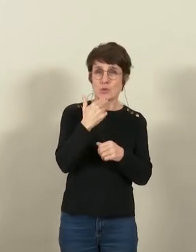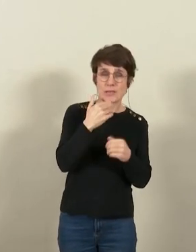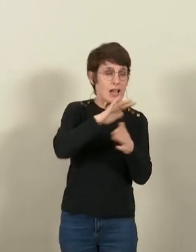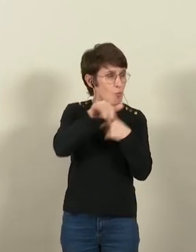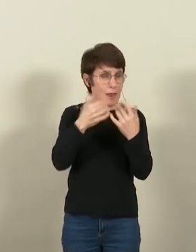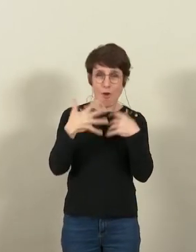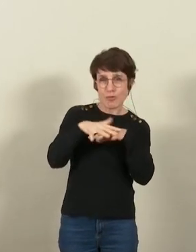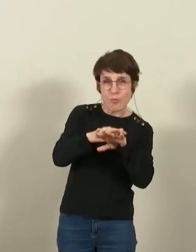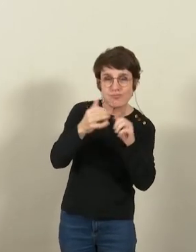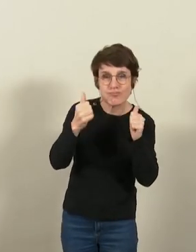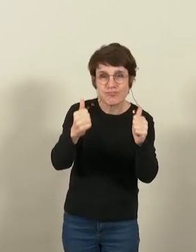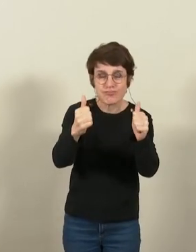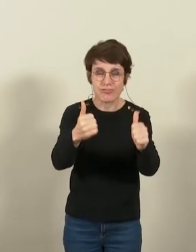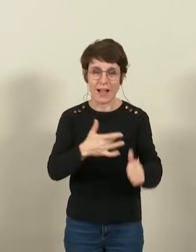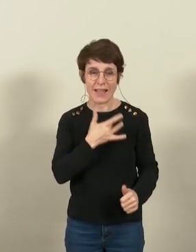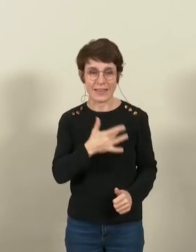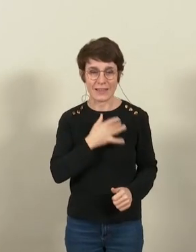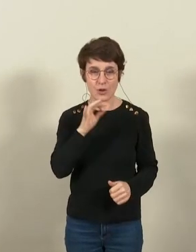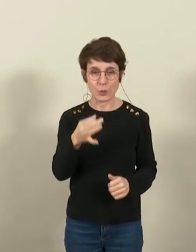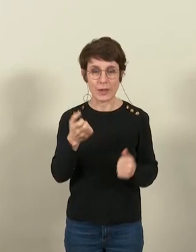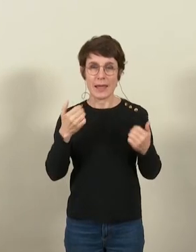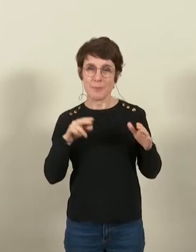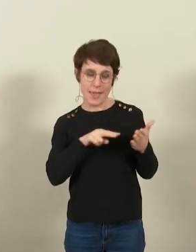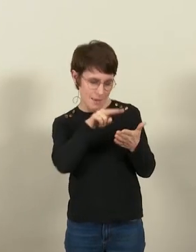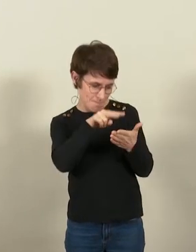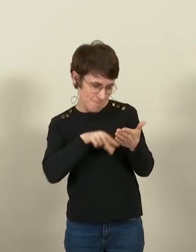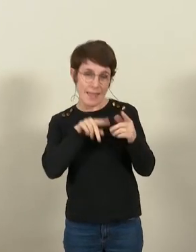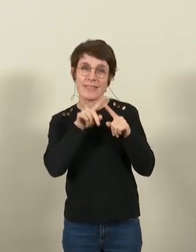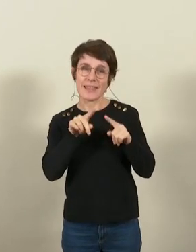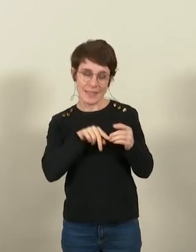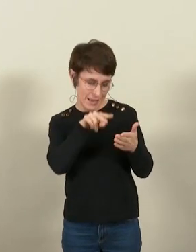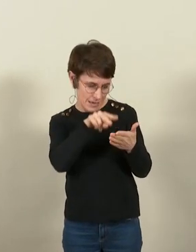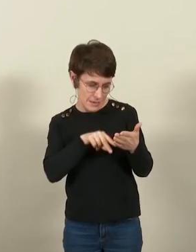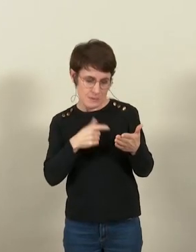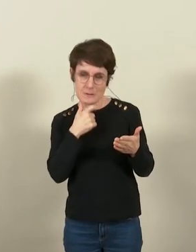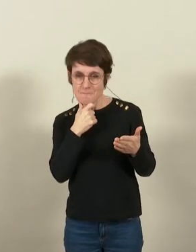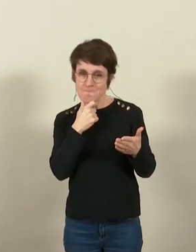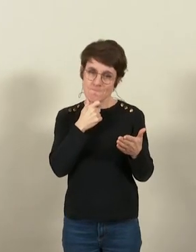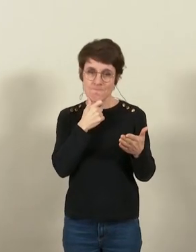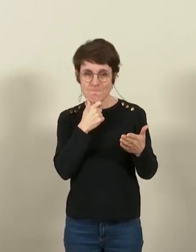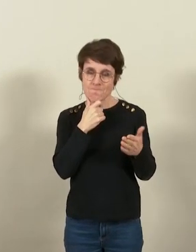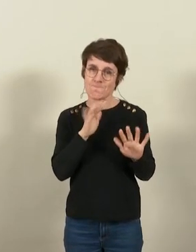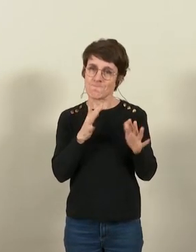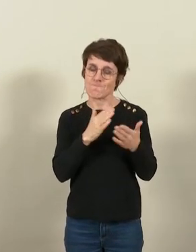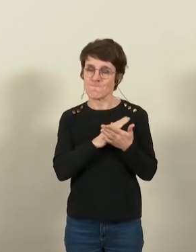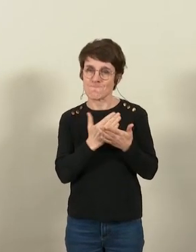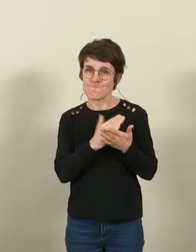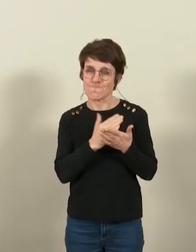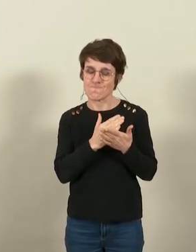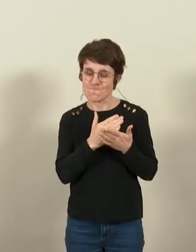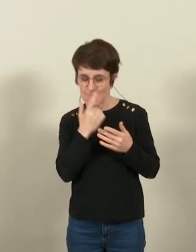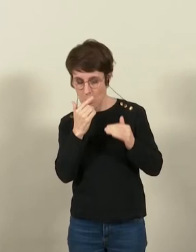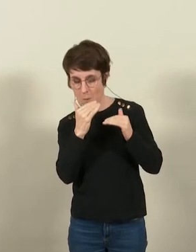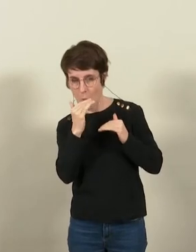fort intéressant sauf que quand on regarde d'un petit peu plus près nous sommes plutôt sceptiques sur ce projet et sur plusieurs points